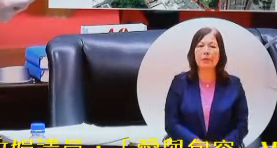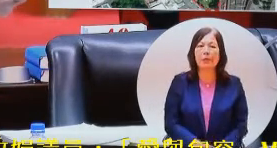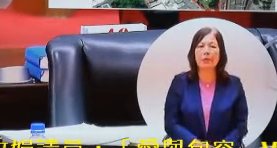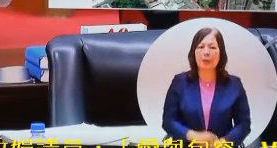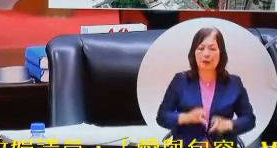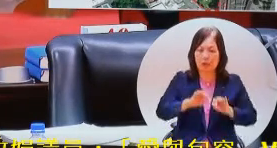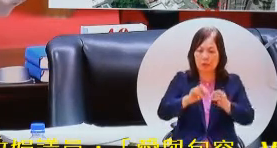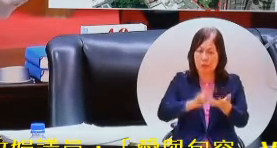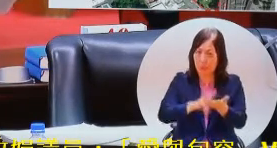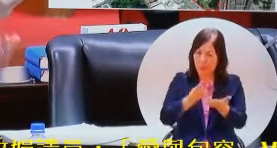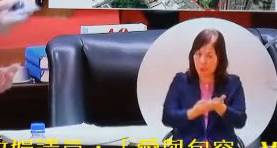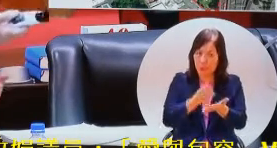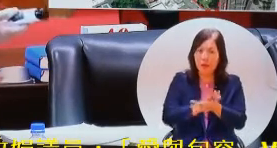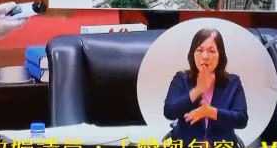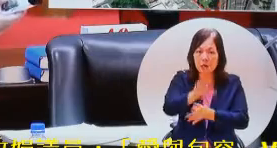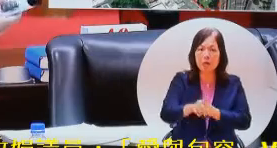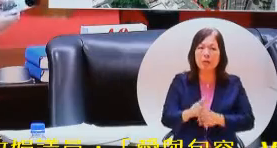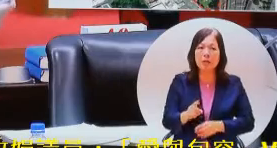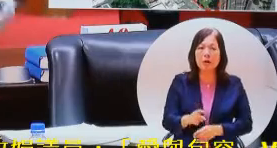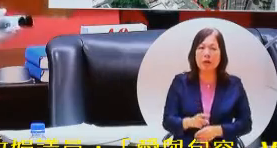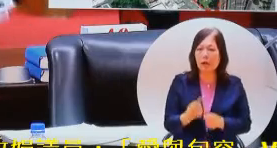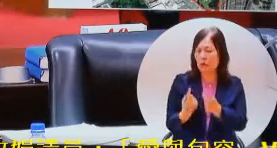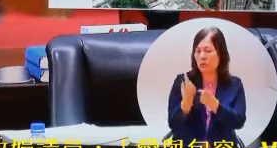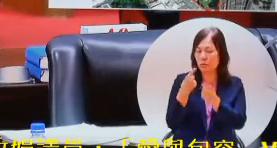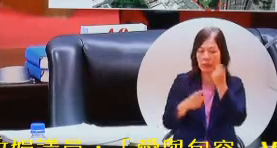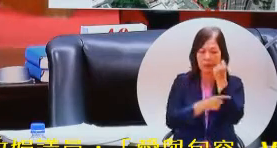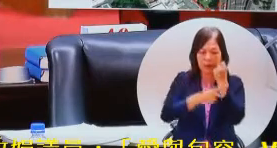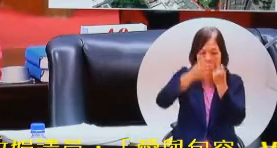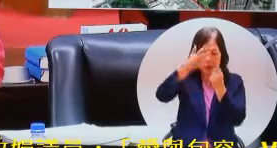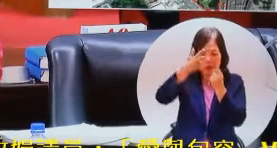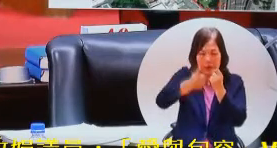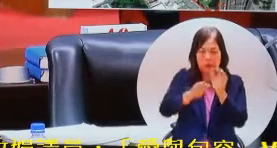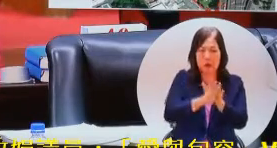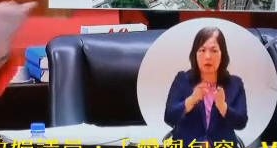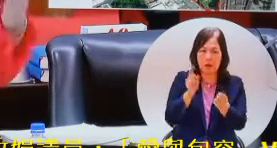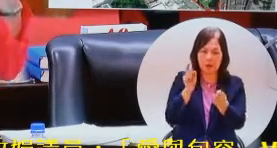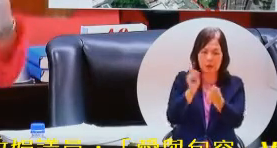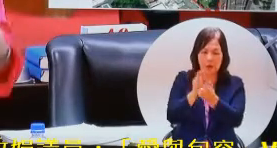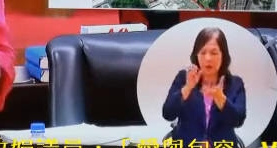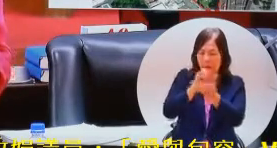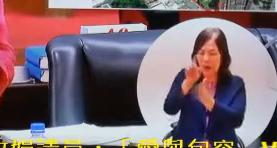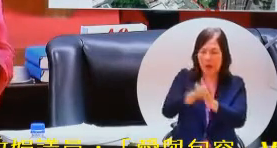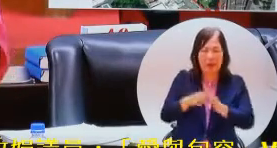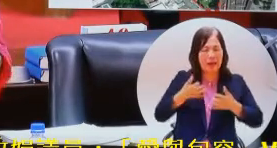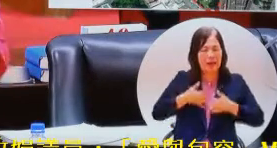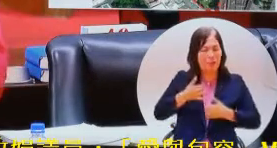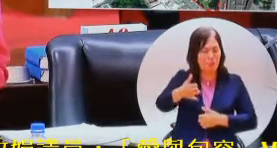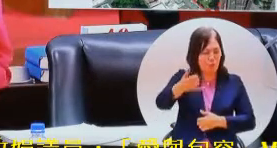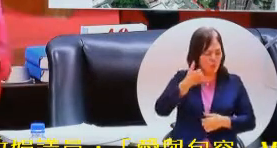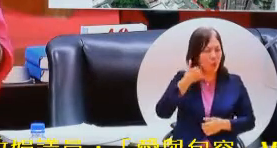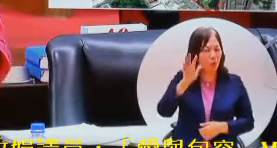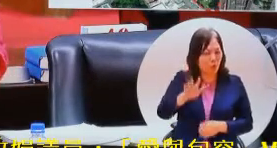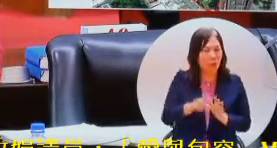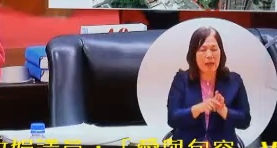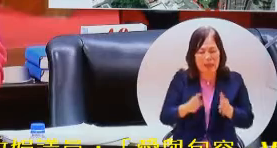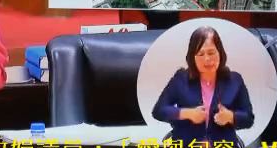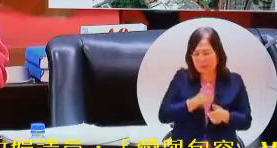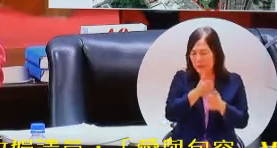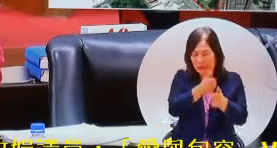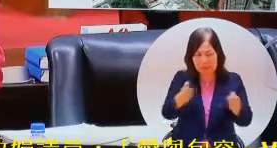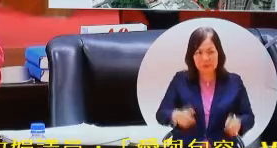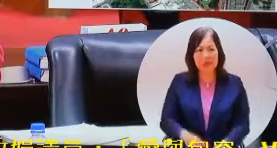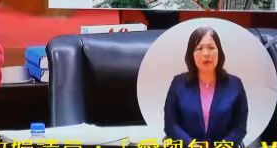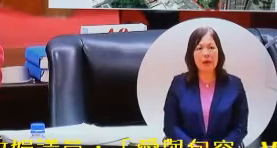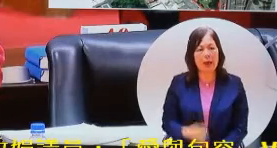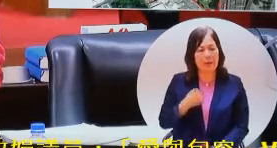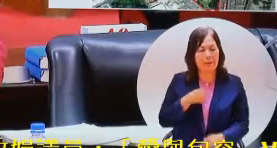之后能够给我，因为昨天有领导听到市长做这个报告，很高兴，马上打电话给我，非常的感谢，要我电话转达